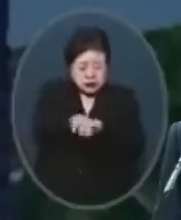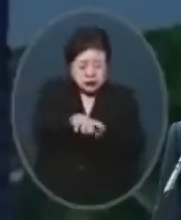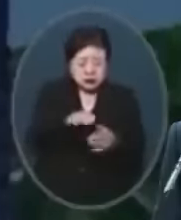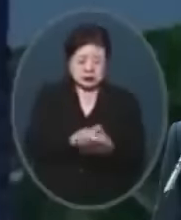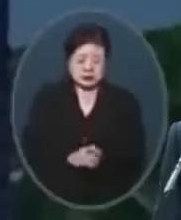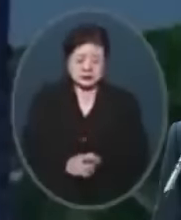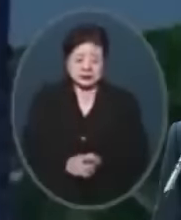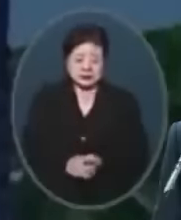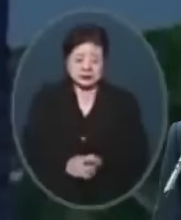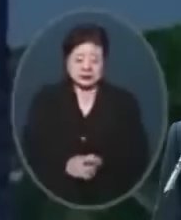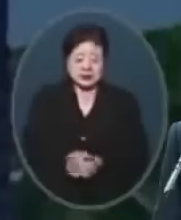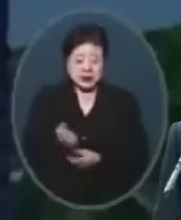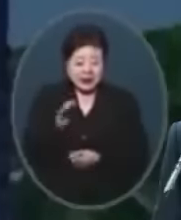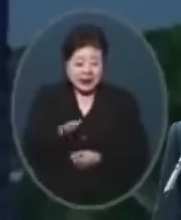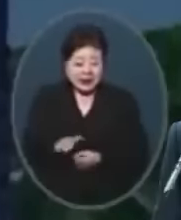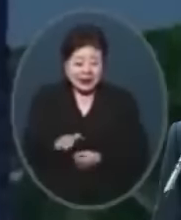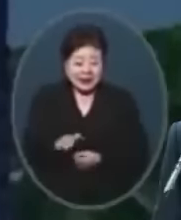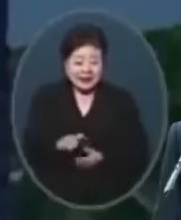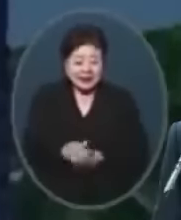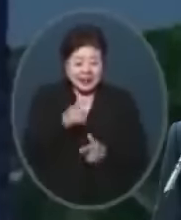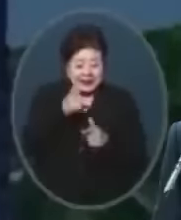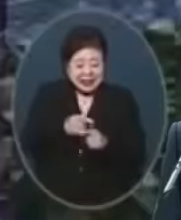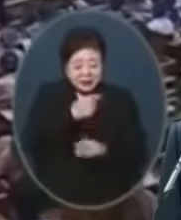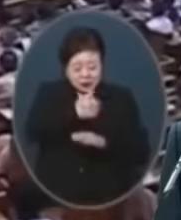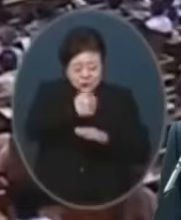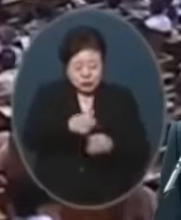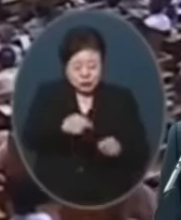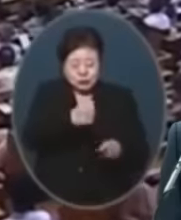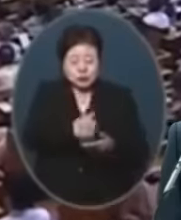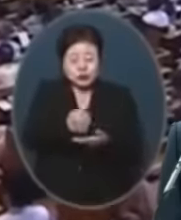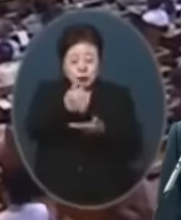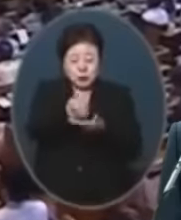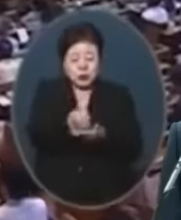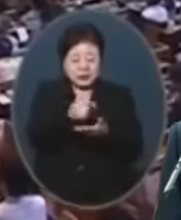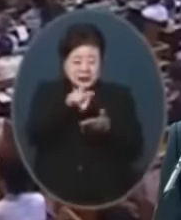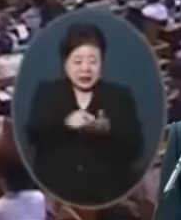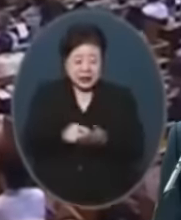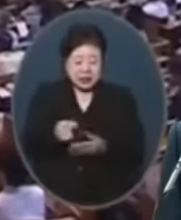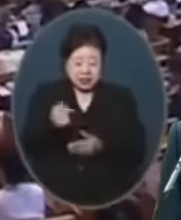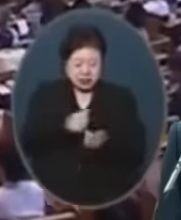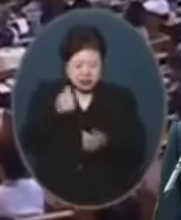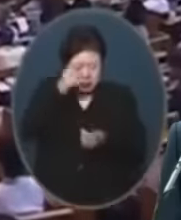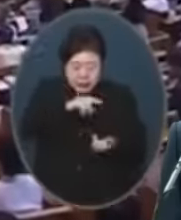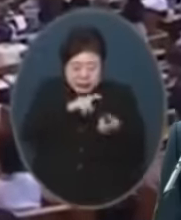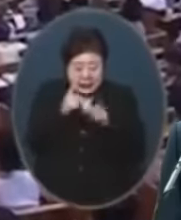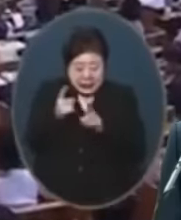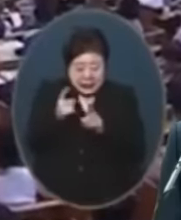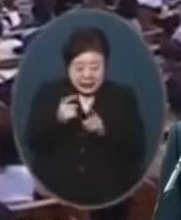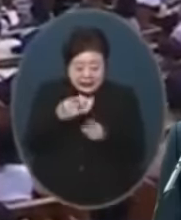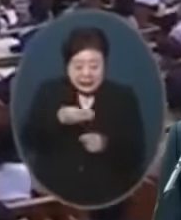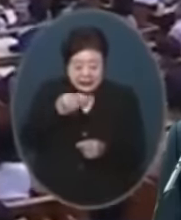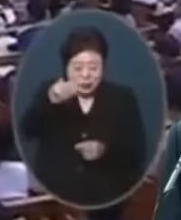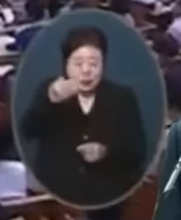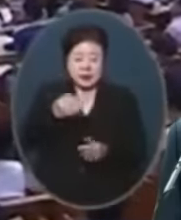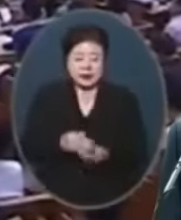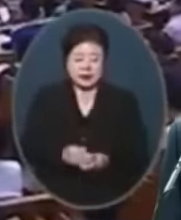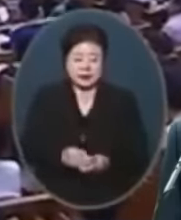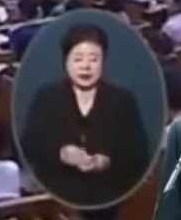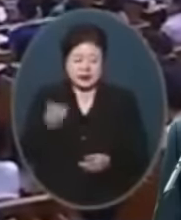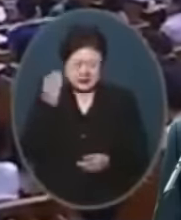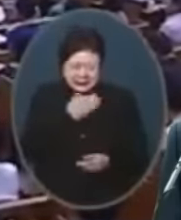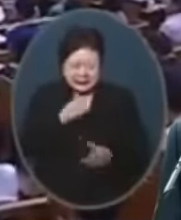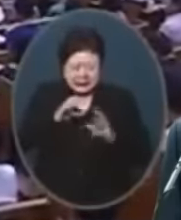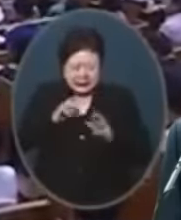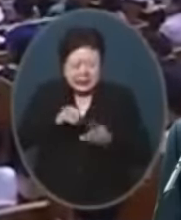유물론자들인 것입니다. 그런데 예수 그리스도를 구주로 모시면 죽은 영이 살아나서 4차원적인 신령한